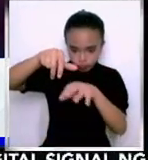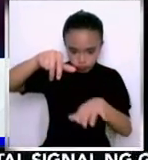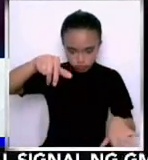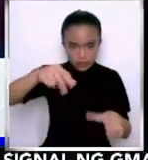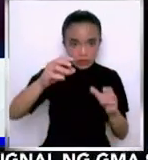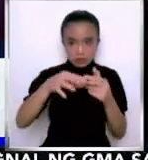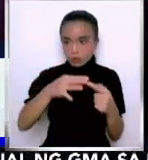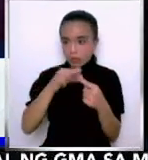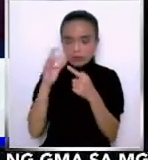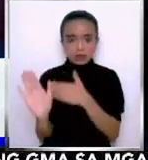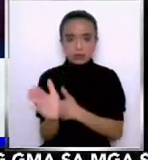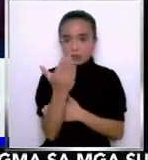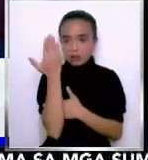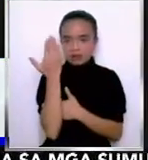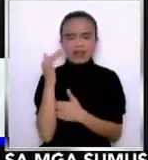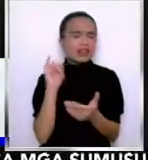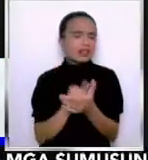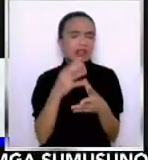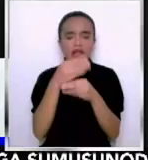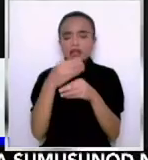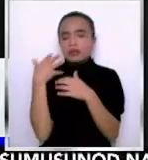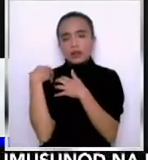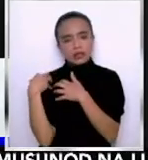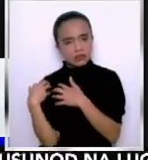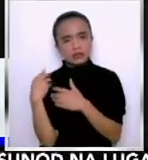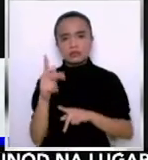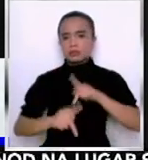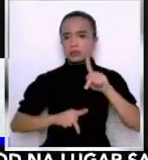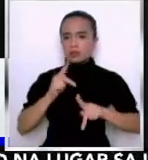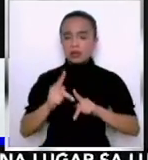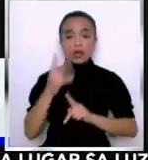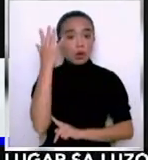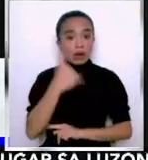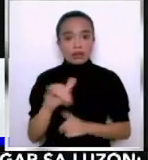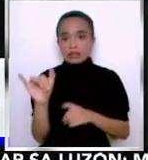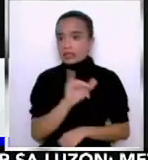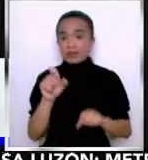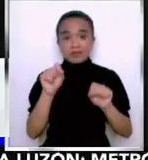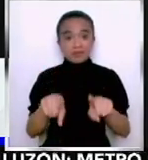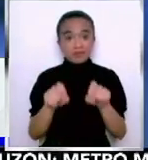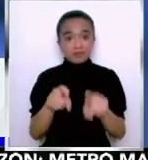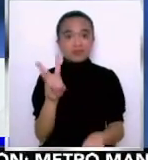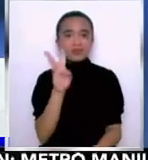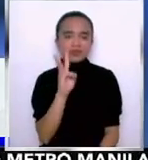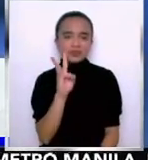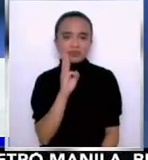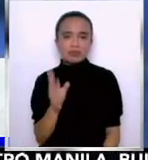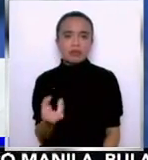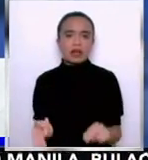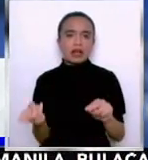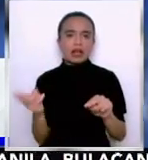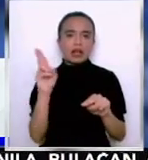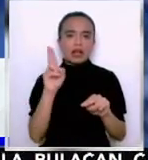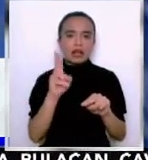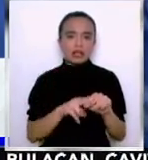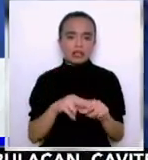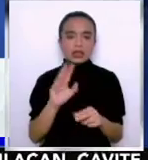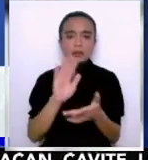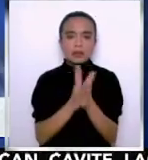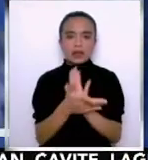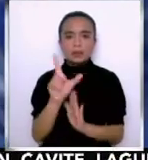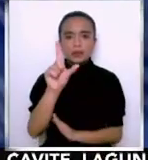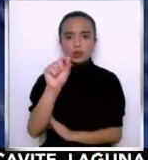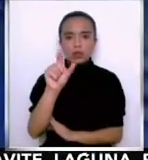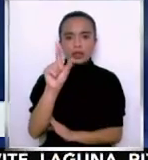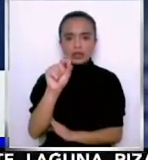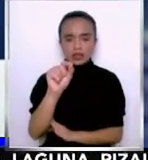Dagdag pasanin sa mga residente dahil pati bentahan ng tubig magtataas. Ang 20 pesos kada galon ng purified